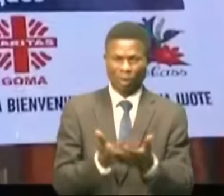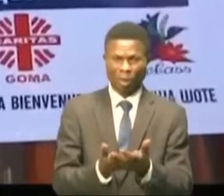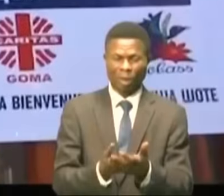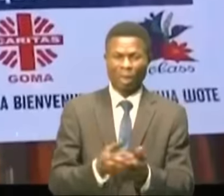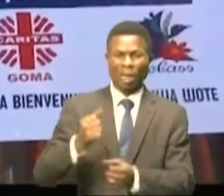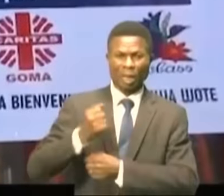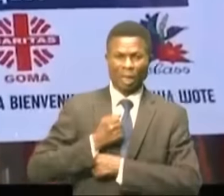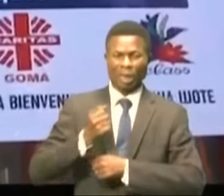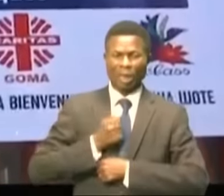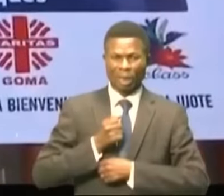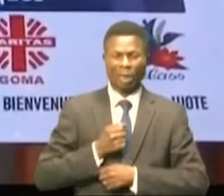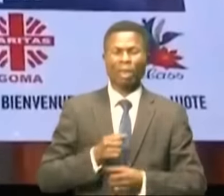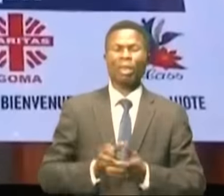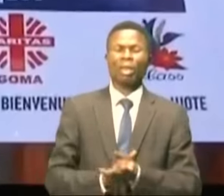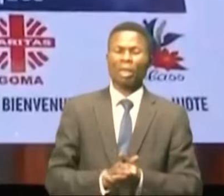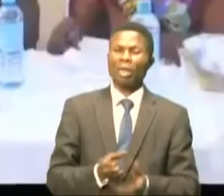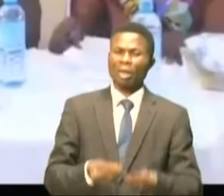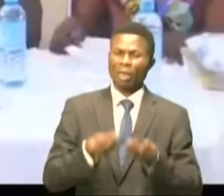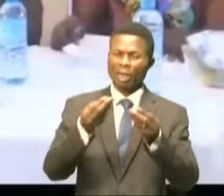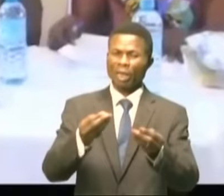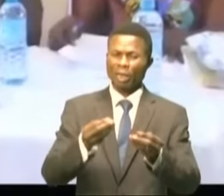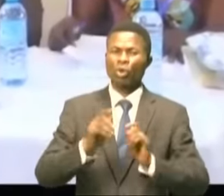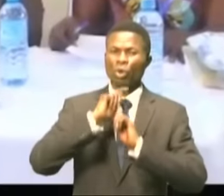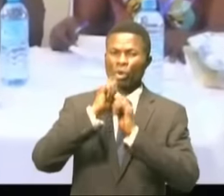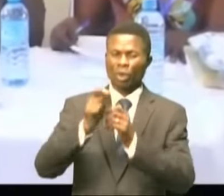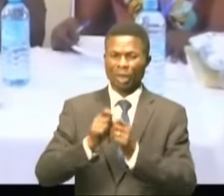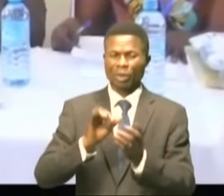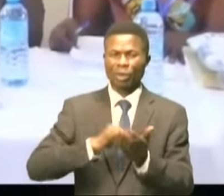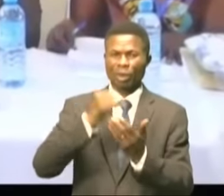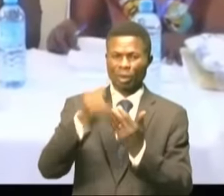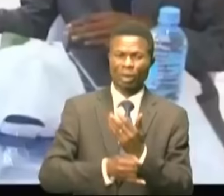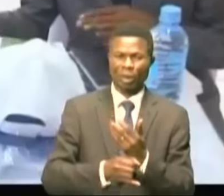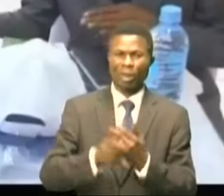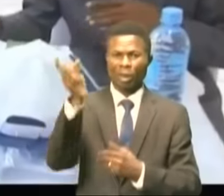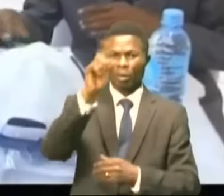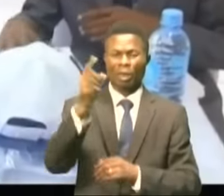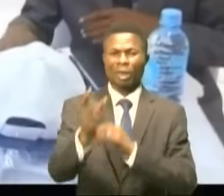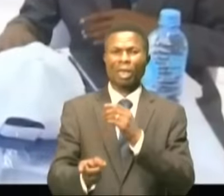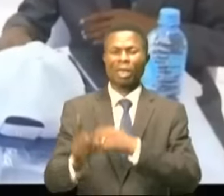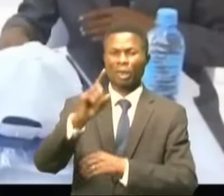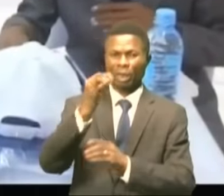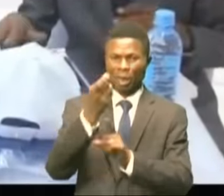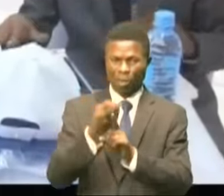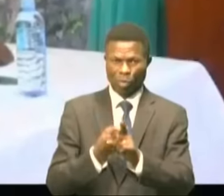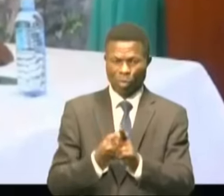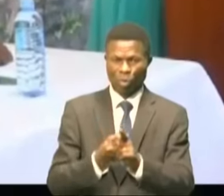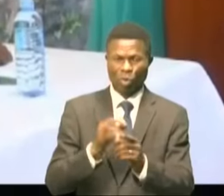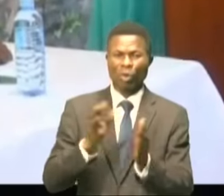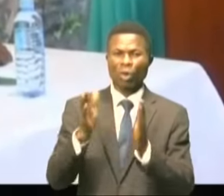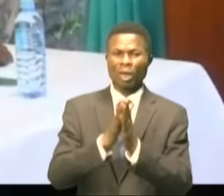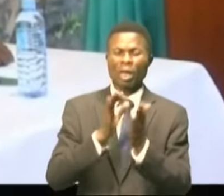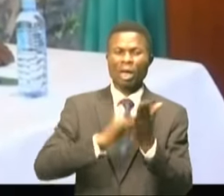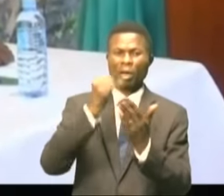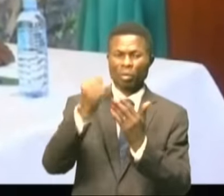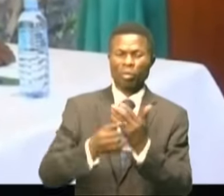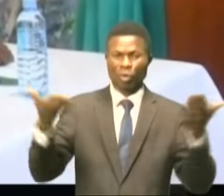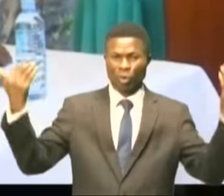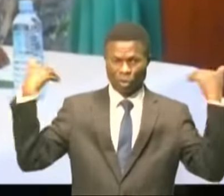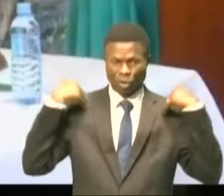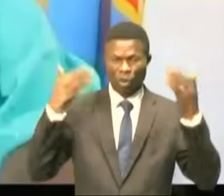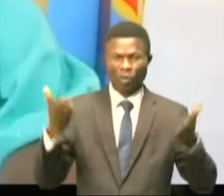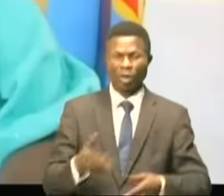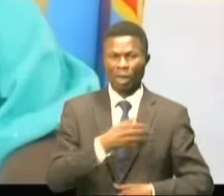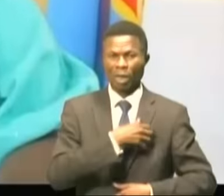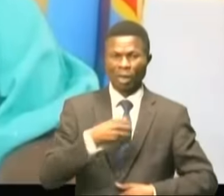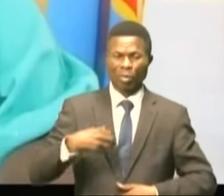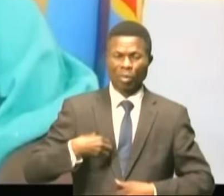Affaires Mondiales Canada, AMC, en sigle pour une durée de 30 mois. Le DIP projet a été lancé en présence des autorités, notamment la directrice chargée